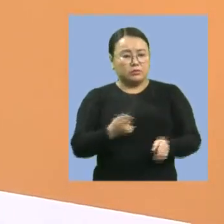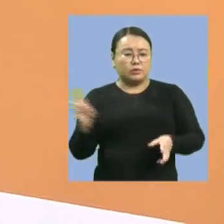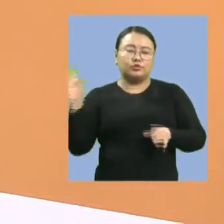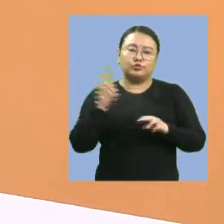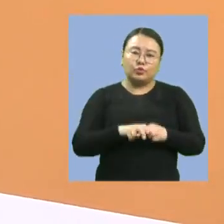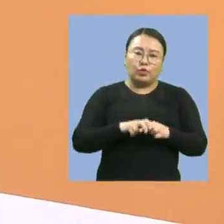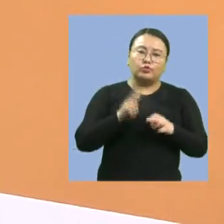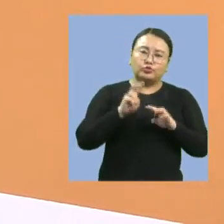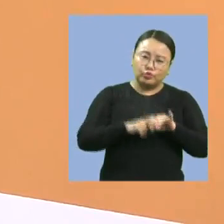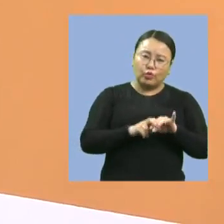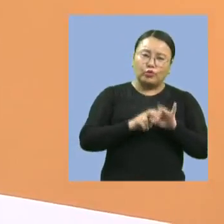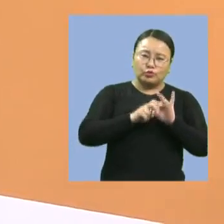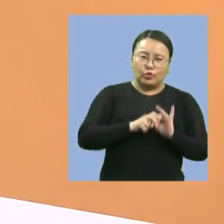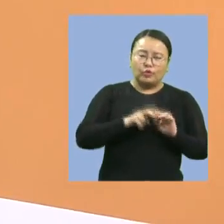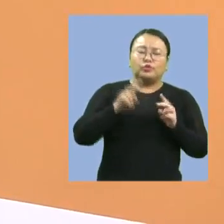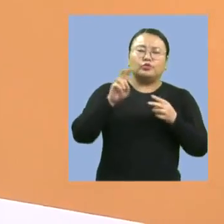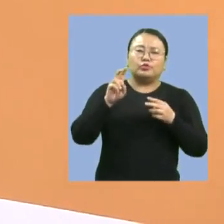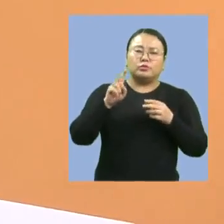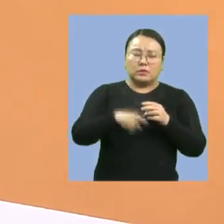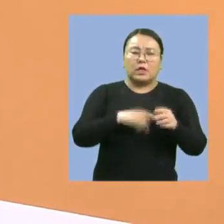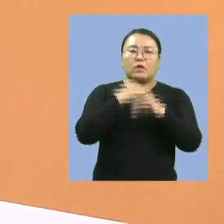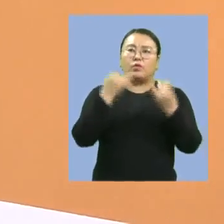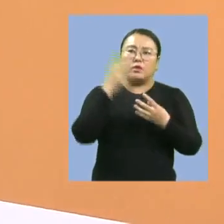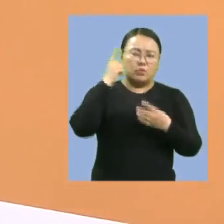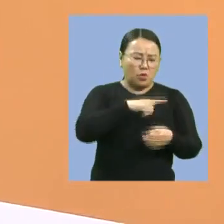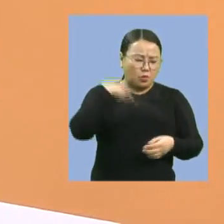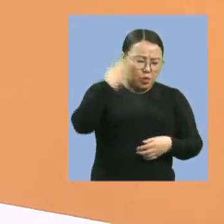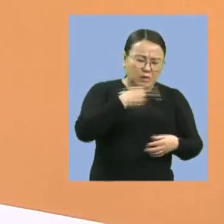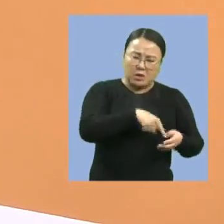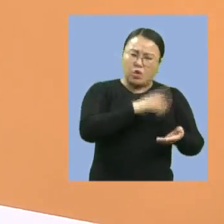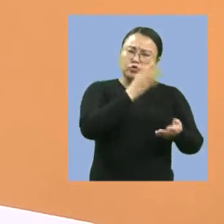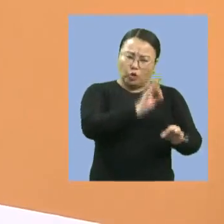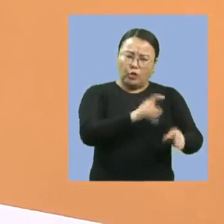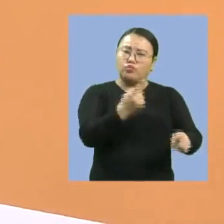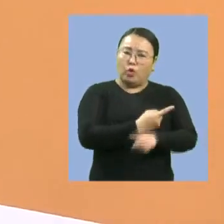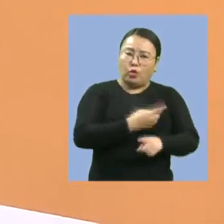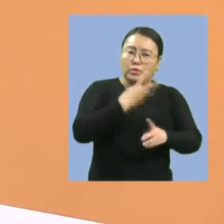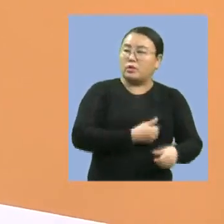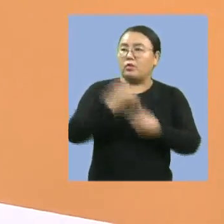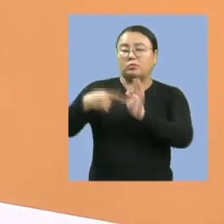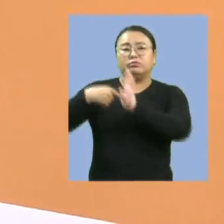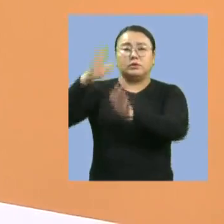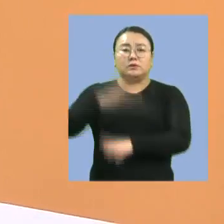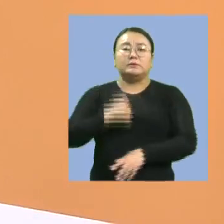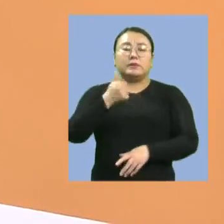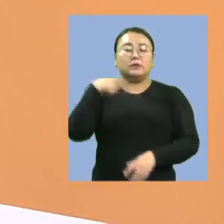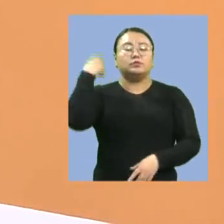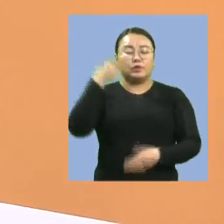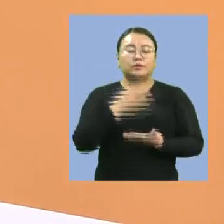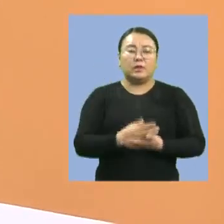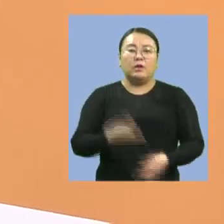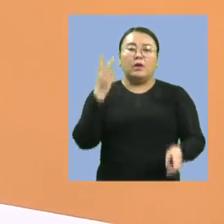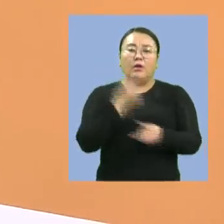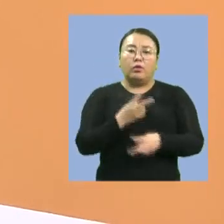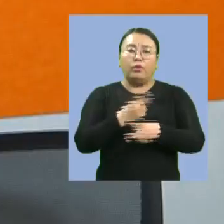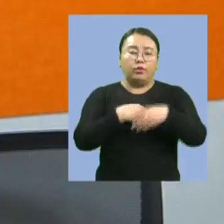тэрийг яг энэ танхимд сууж агаад хилэлцэж байгаад улсын хурл руу одоо өргөн барих өөртөө санаа бодлыг илэрхийлээд илэрхийлгээд одоо давуу тал болж